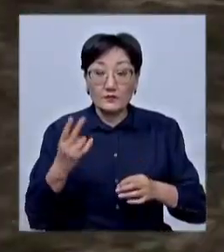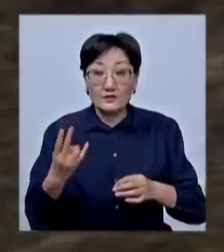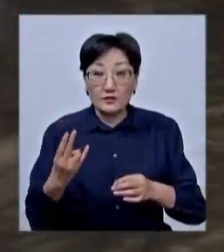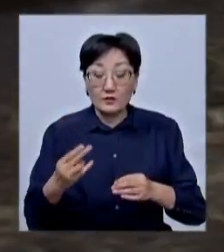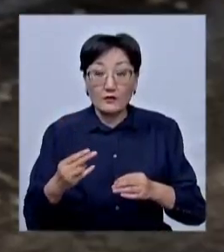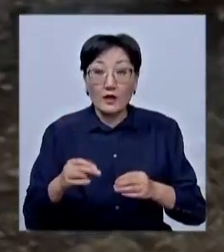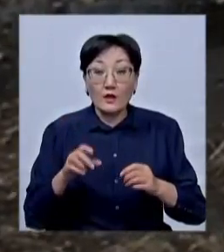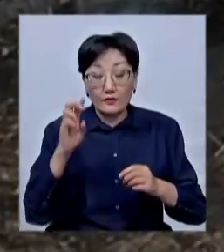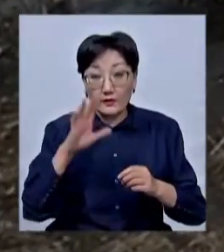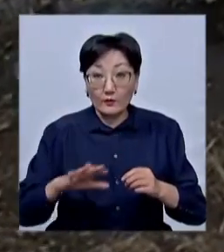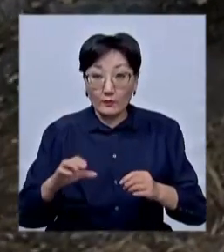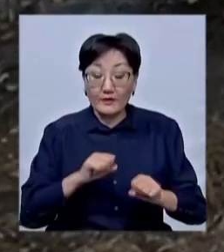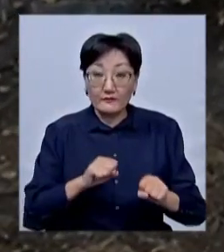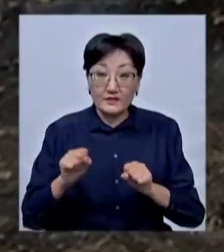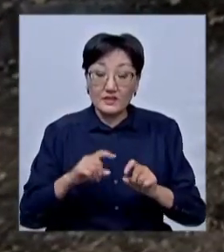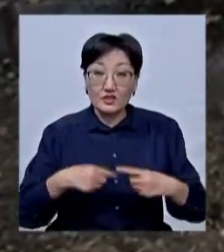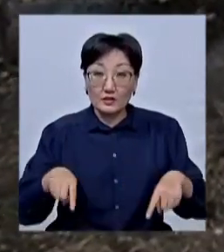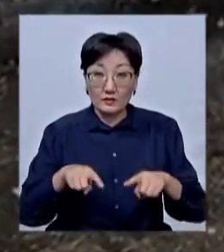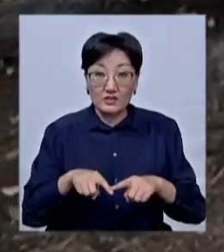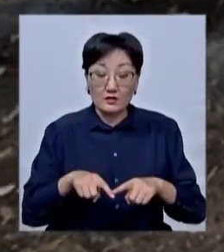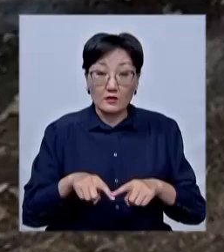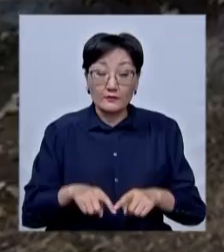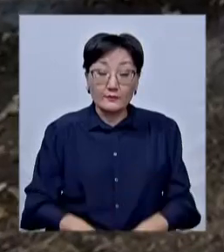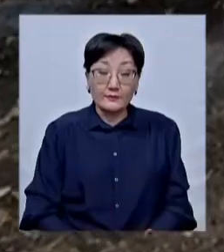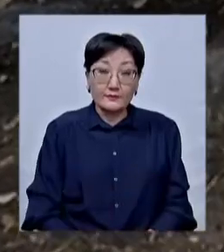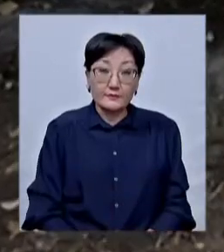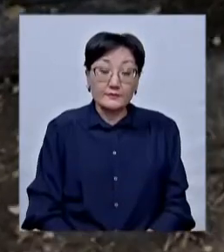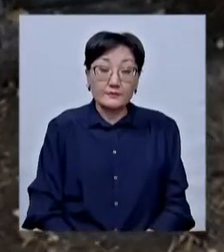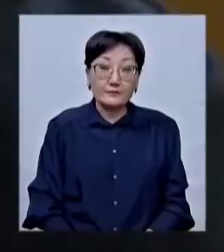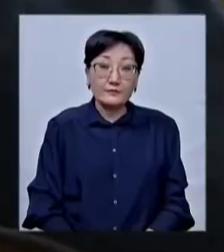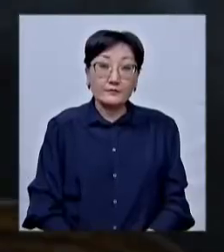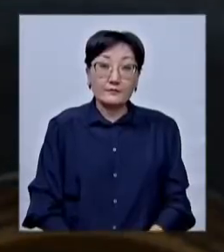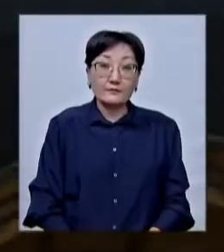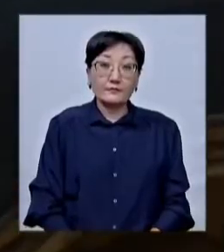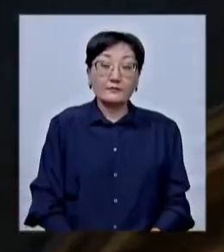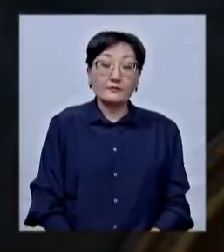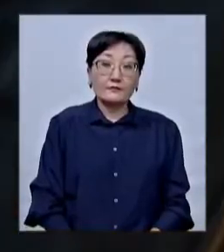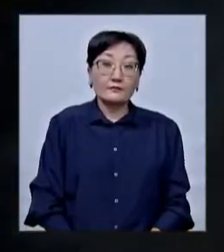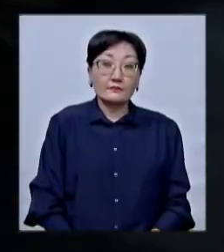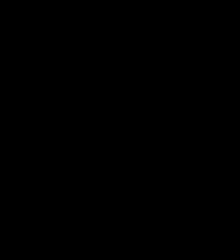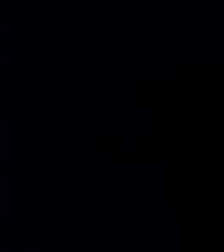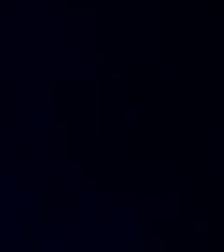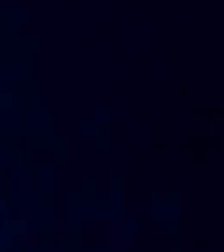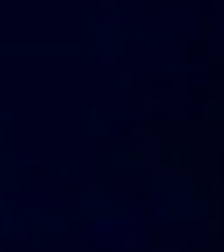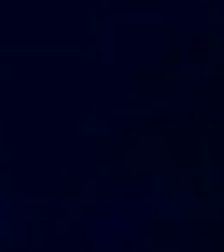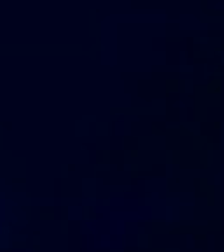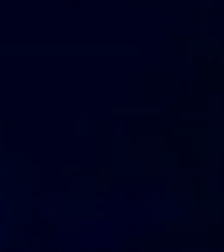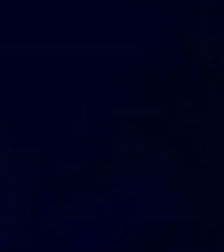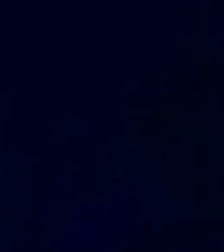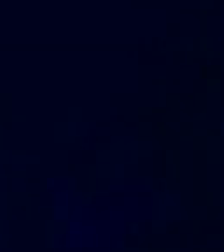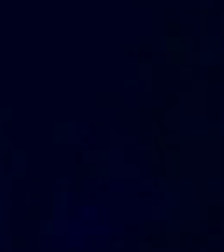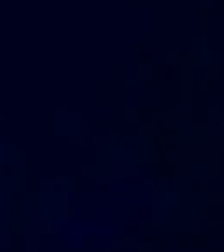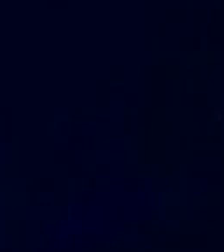национальных неправительственных правозащитных организаций. Роман Нощенко, Арсен Сандыбаев, телеканал «Алматы».